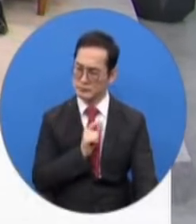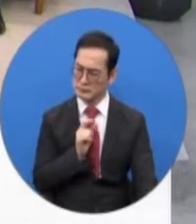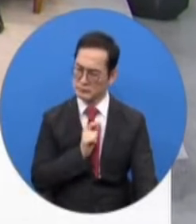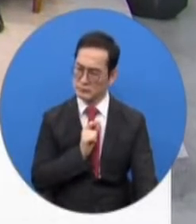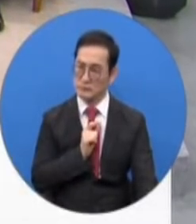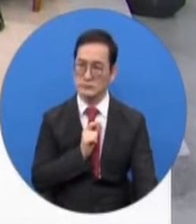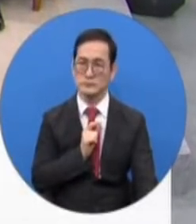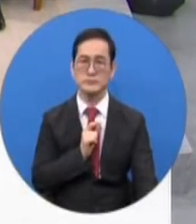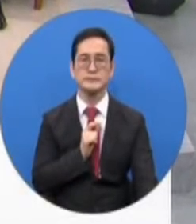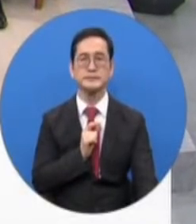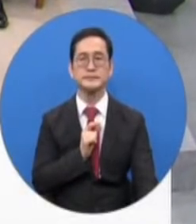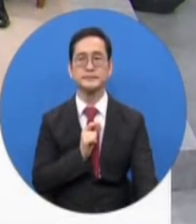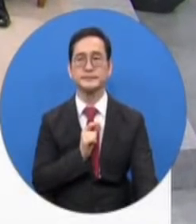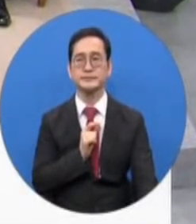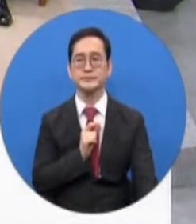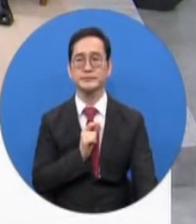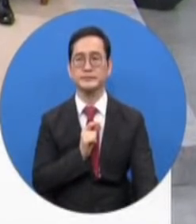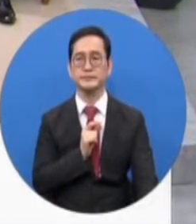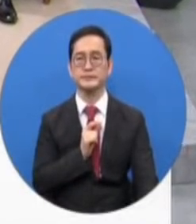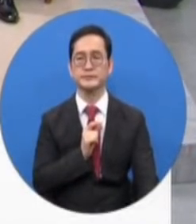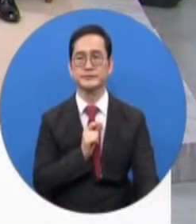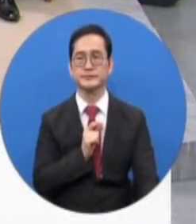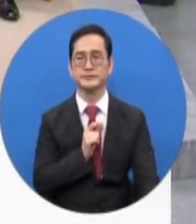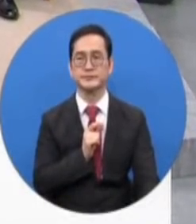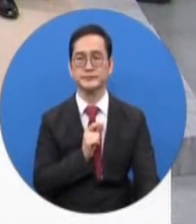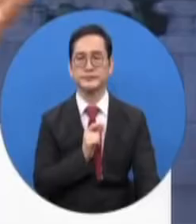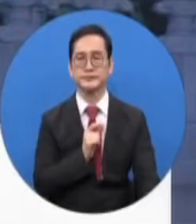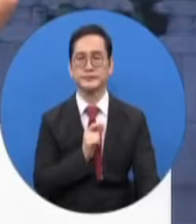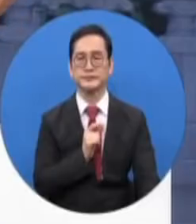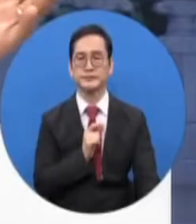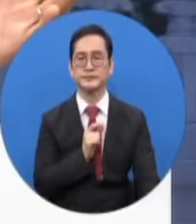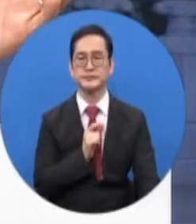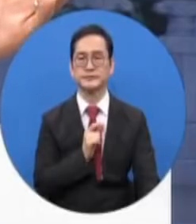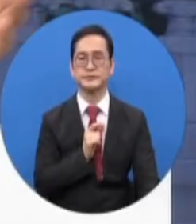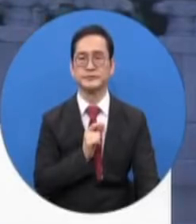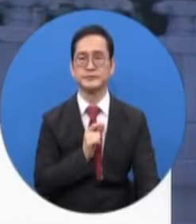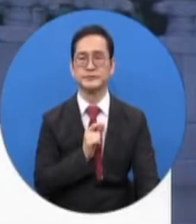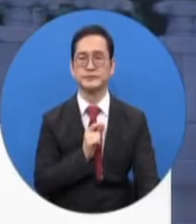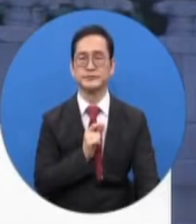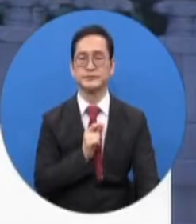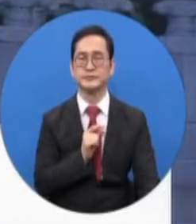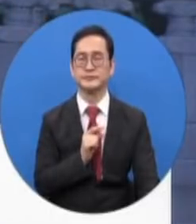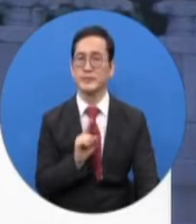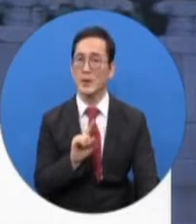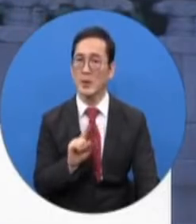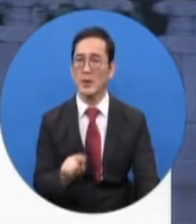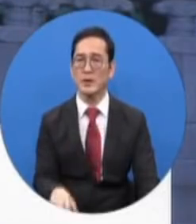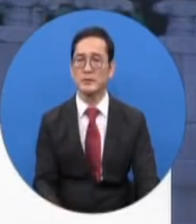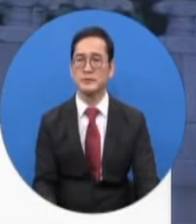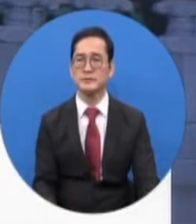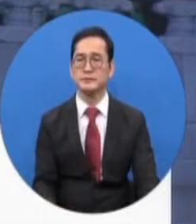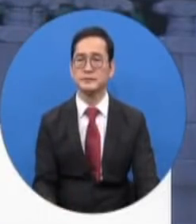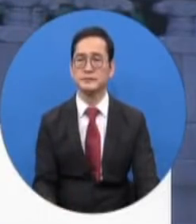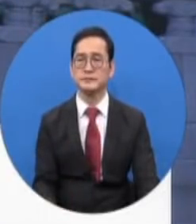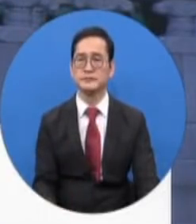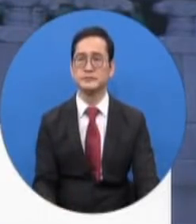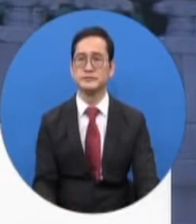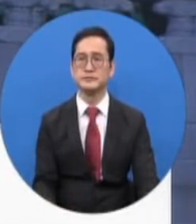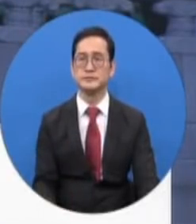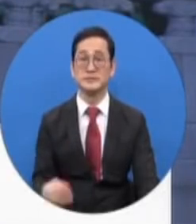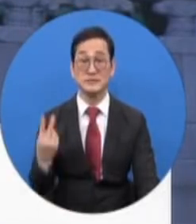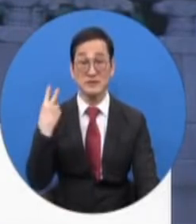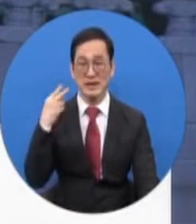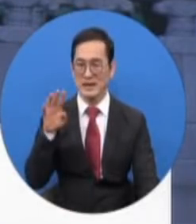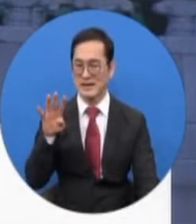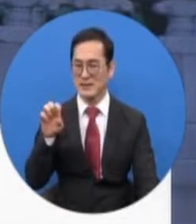어제 조일 직구 시간에 이재민 기자에게 던졌고 이 기자도 이건 따져봐야 된다라고 말씀 주셨는데 분명히 그제 밤에 40만 명이 넘었다라는